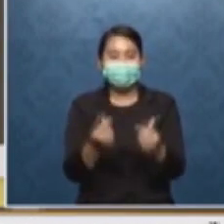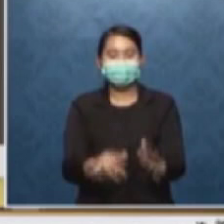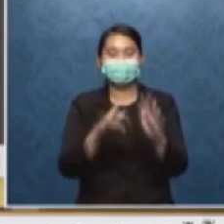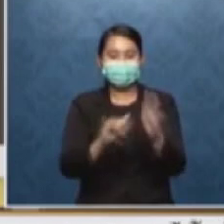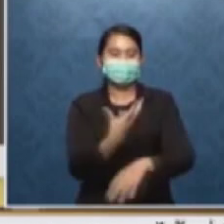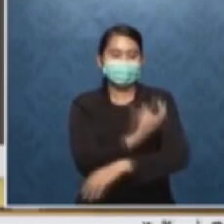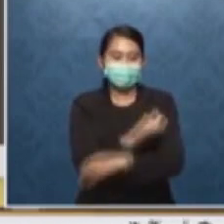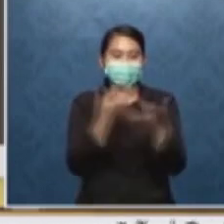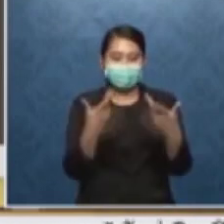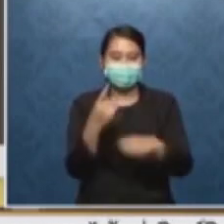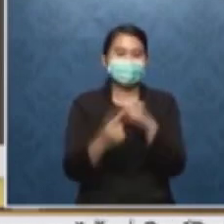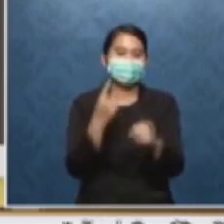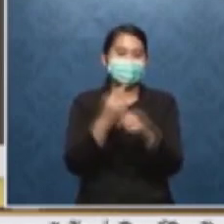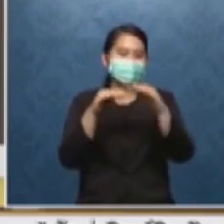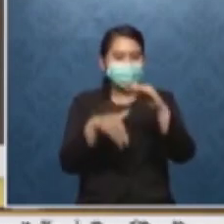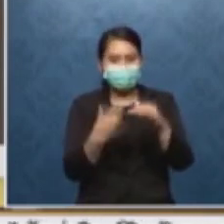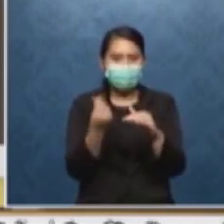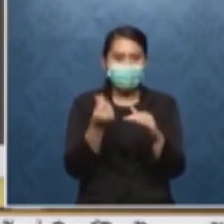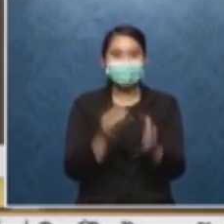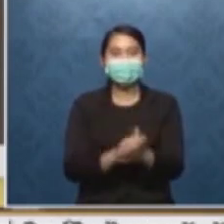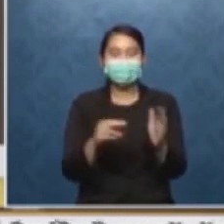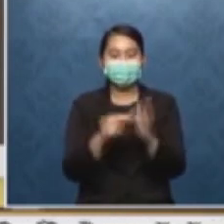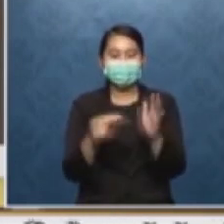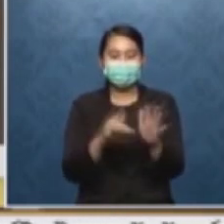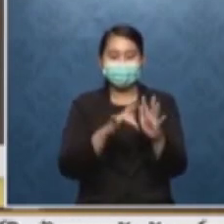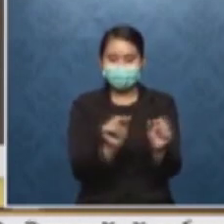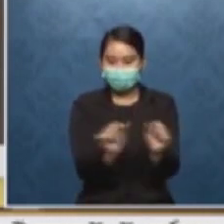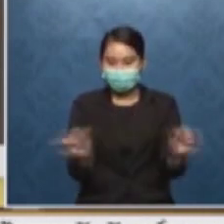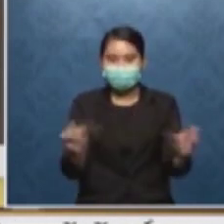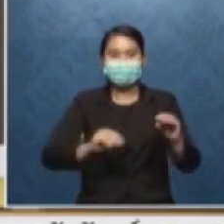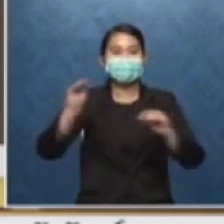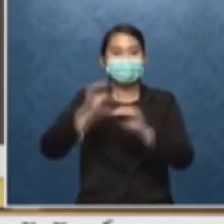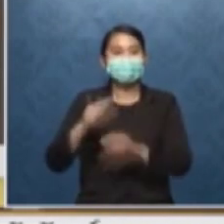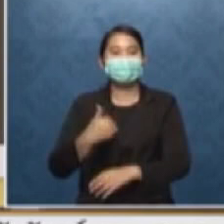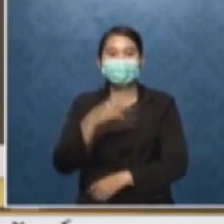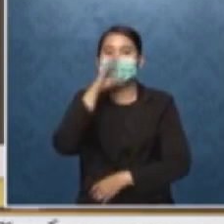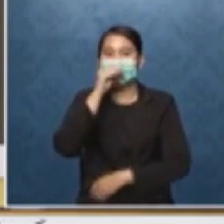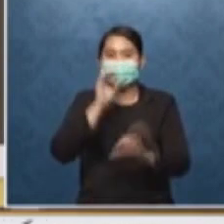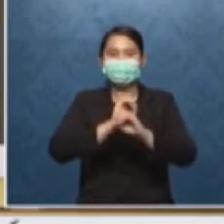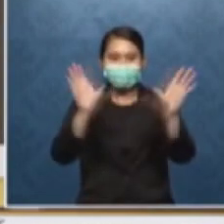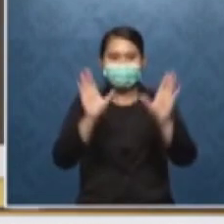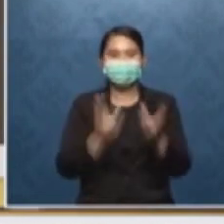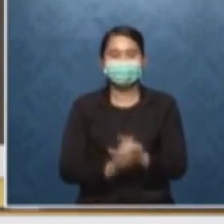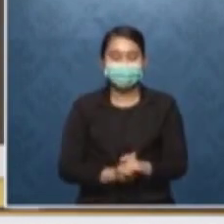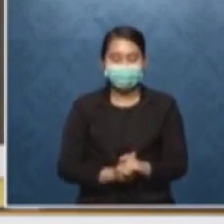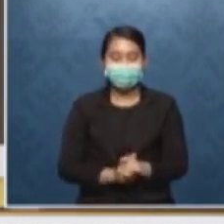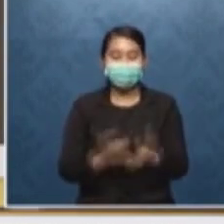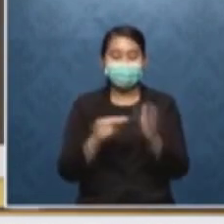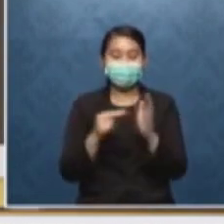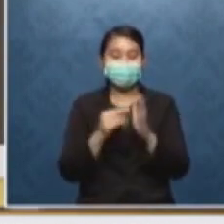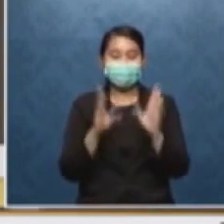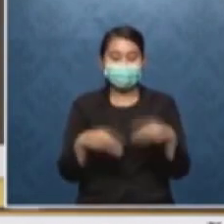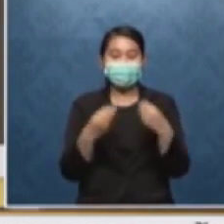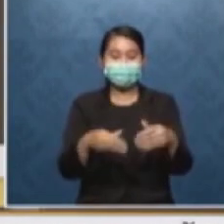ภายในกี่ปีหรือจะเกิดกู้เงินก็นี้ได้จะมีวัคซีนให้เลือกเพิ่มมีกี่ยี่ห้อพูดกันไปเลยชัดไปเลยและพี่น้องจะได้